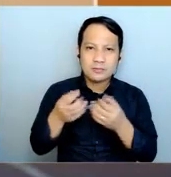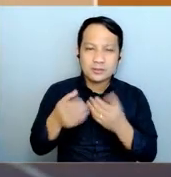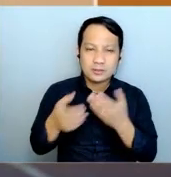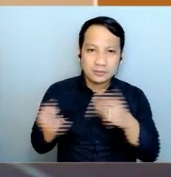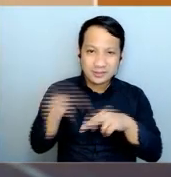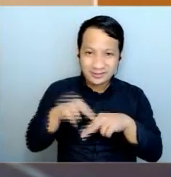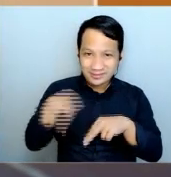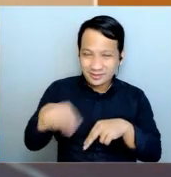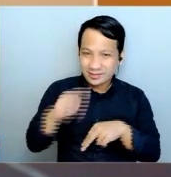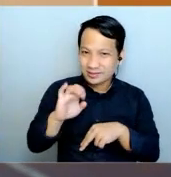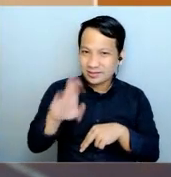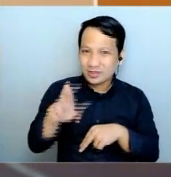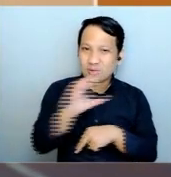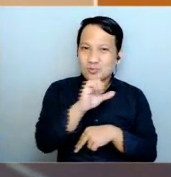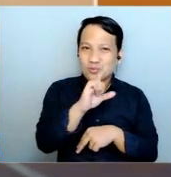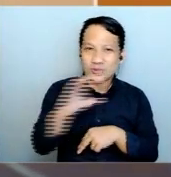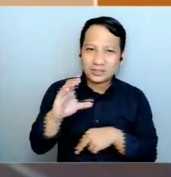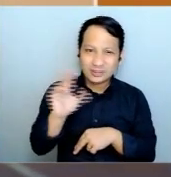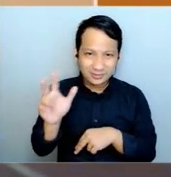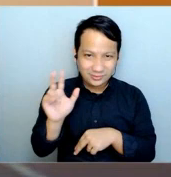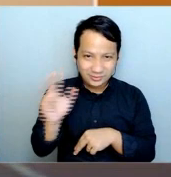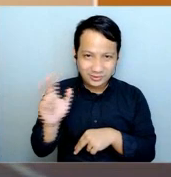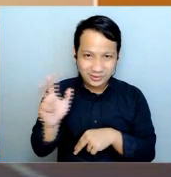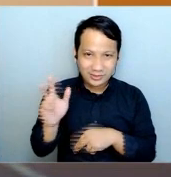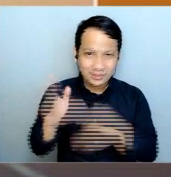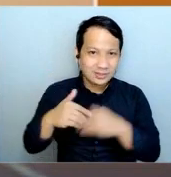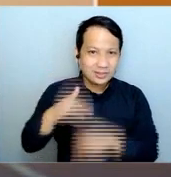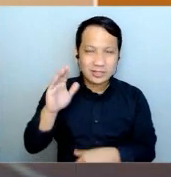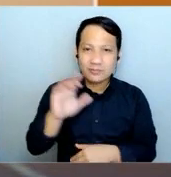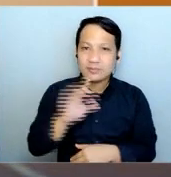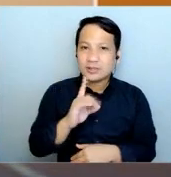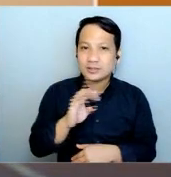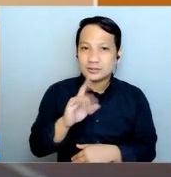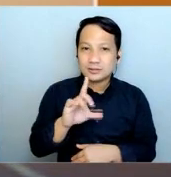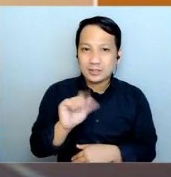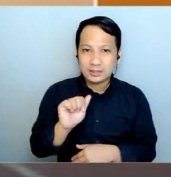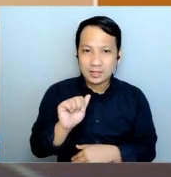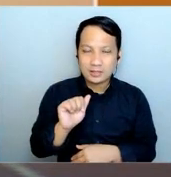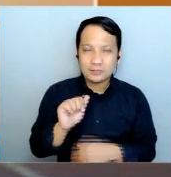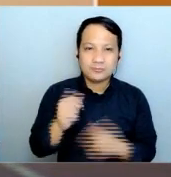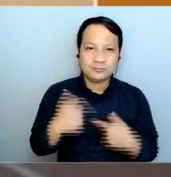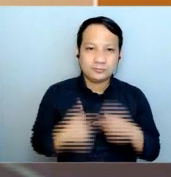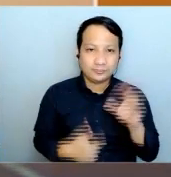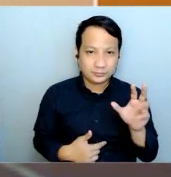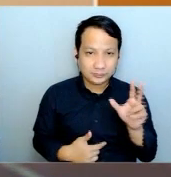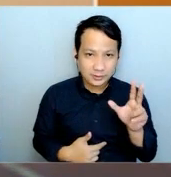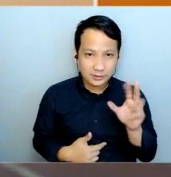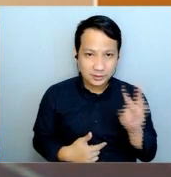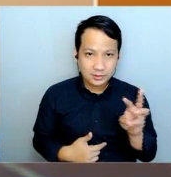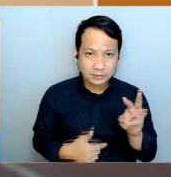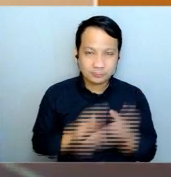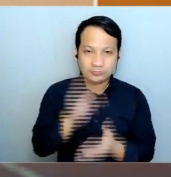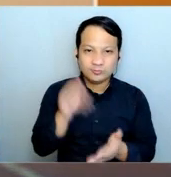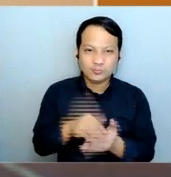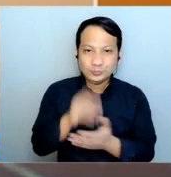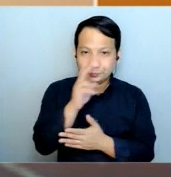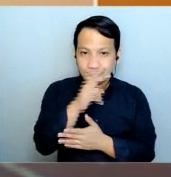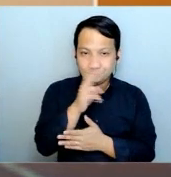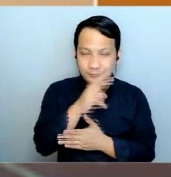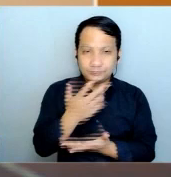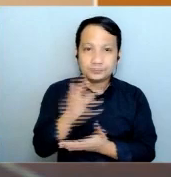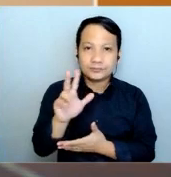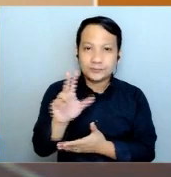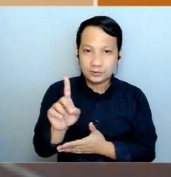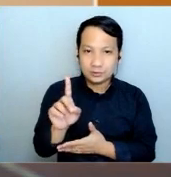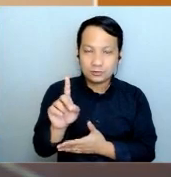Manila na may 130 confirmed local cases ng Delta variant. 36 naman sa Central Visayas, 31 sa